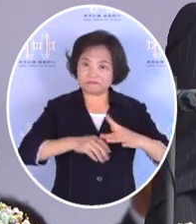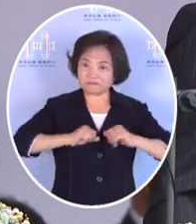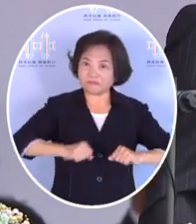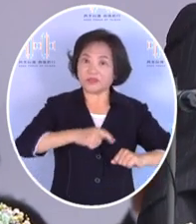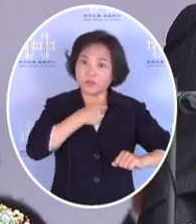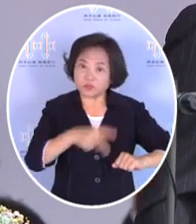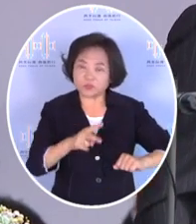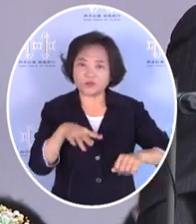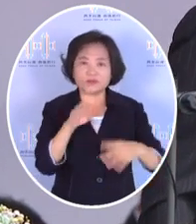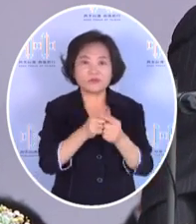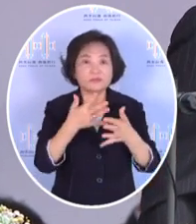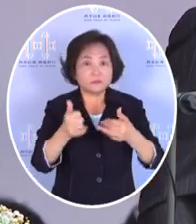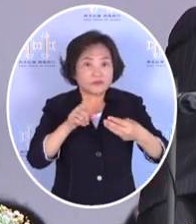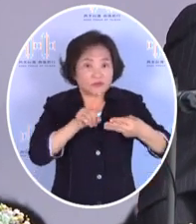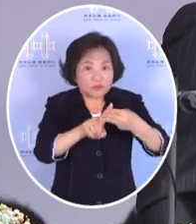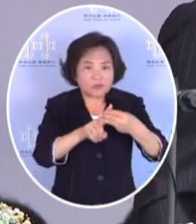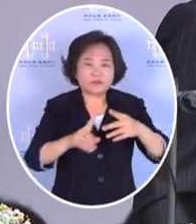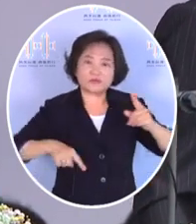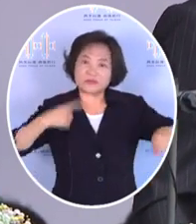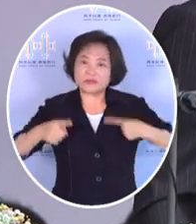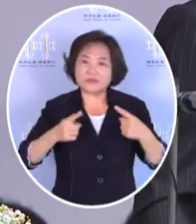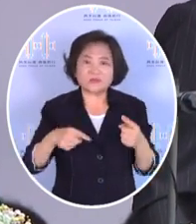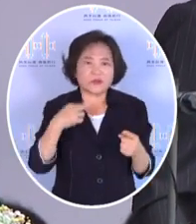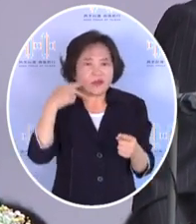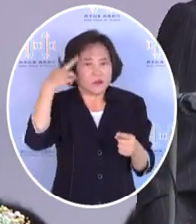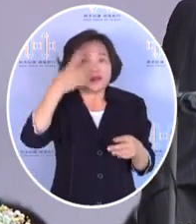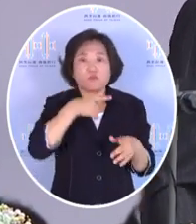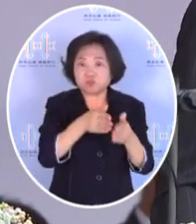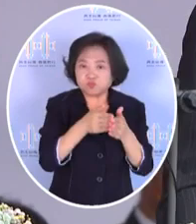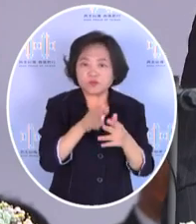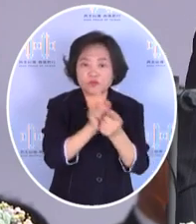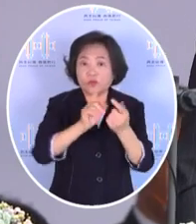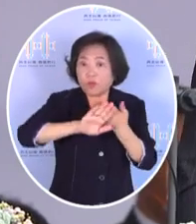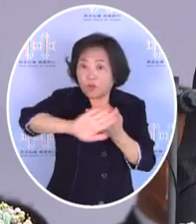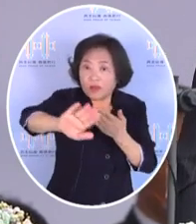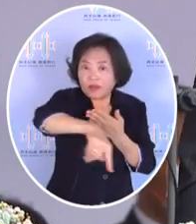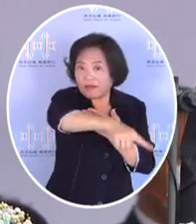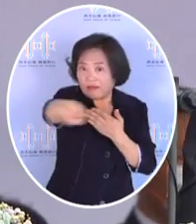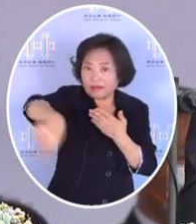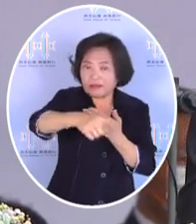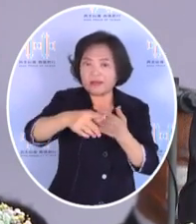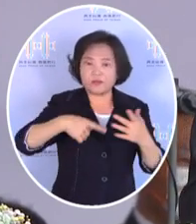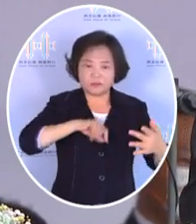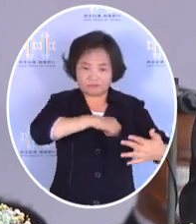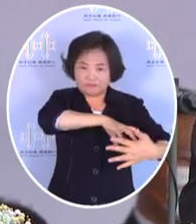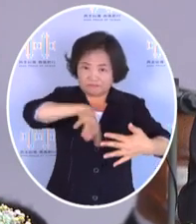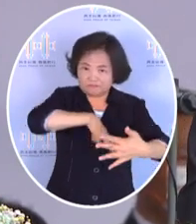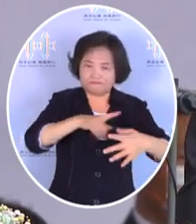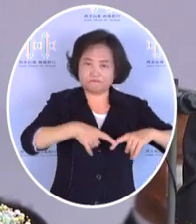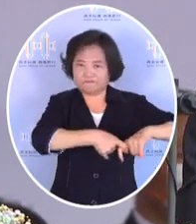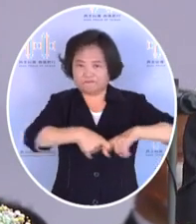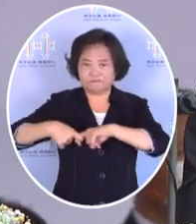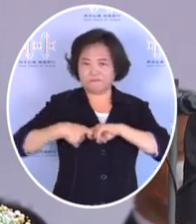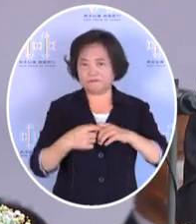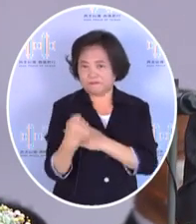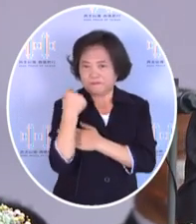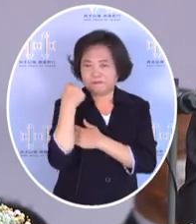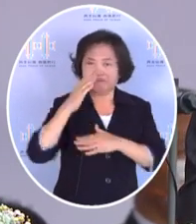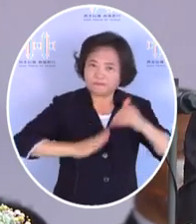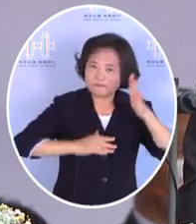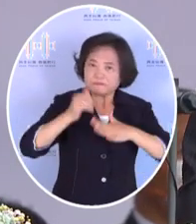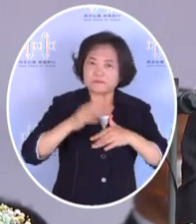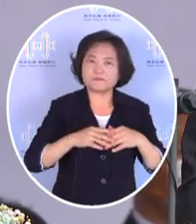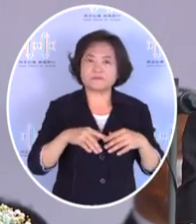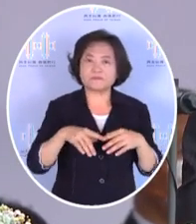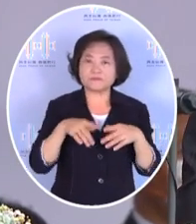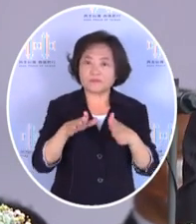展，为了民主自由的价值，对外，我们应该团结努力，携手带领